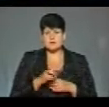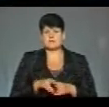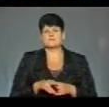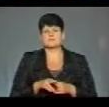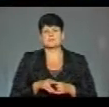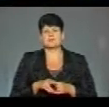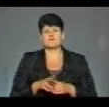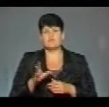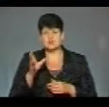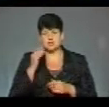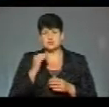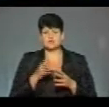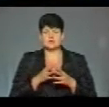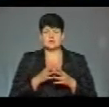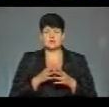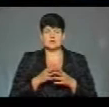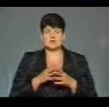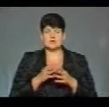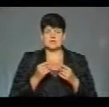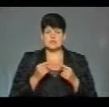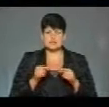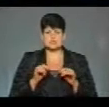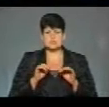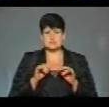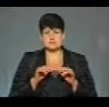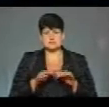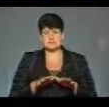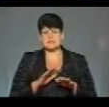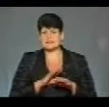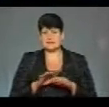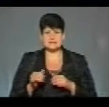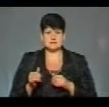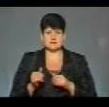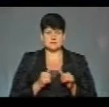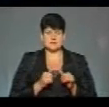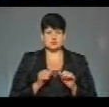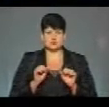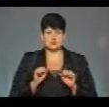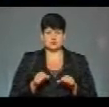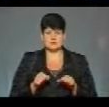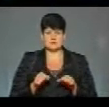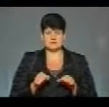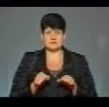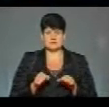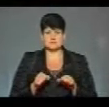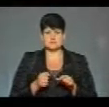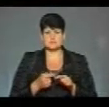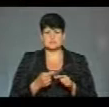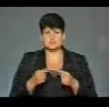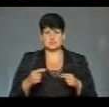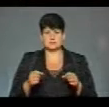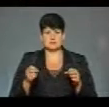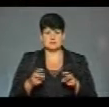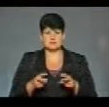особам, вважаю, що більш інший м'який запобіжний захід не забезпечить можливості запобігання зазначеним ризикам.